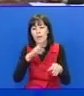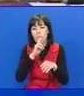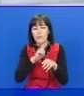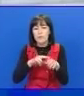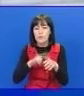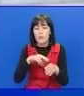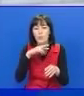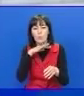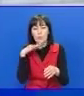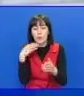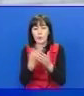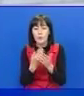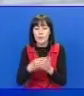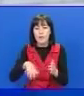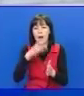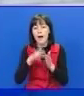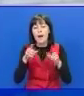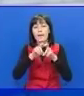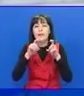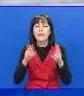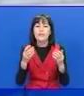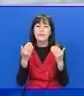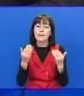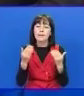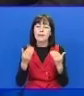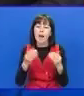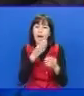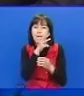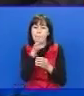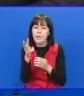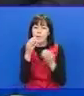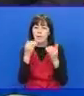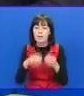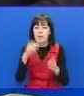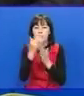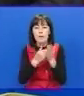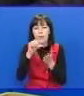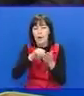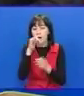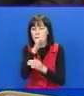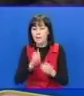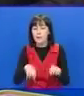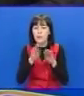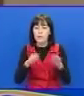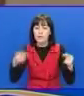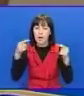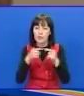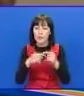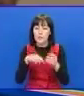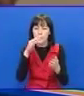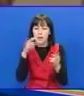ұсыныс жасады. Сондай-ақ қала мектептеріне көптеп бейнебақылау орнатуды, сабаққа қатыспайтын шәкірттерді анықтауға арналған